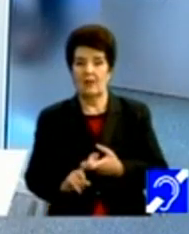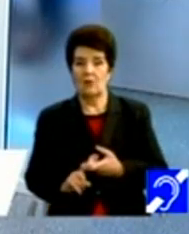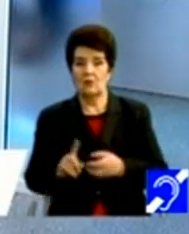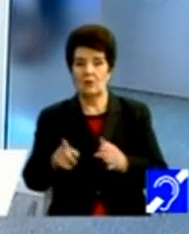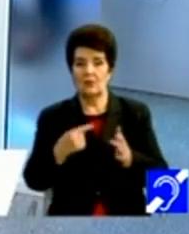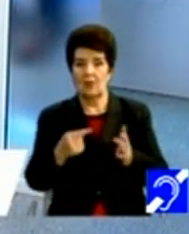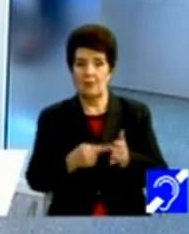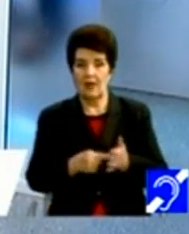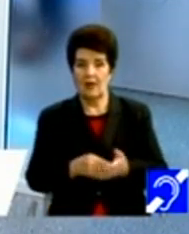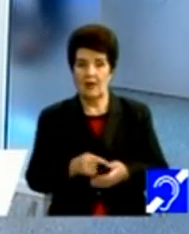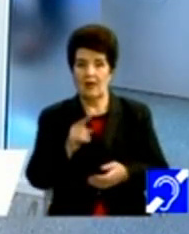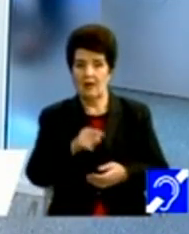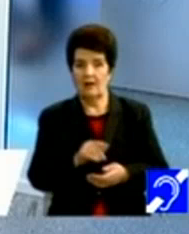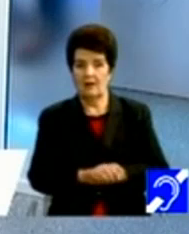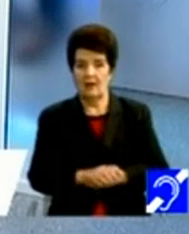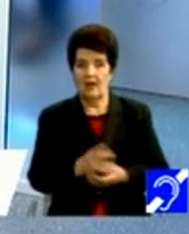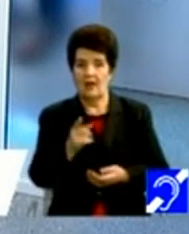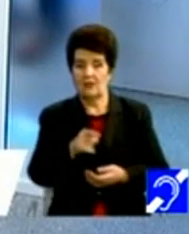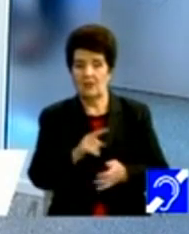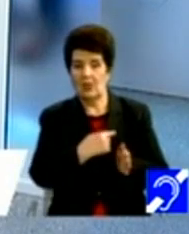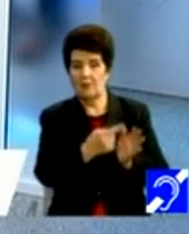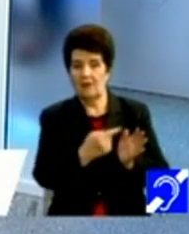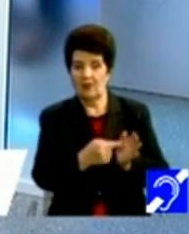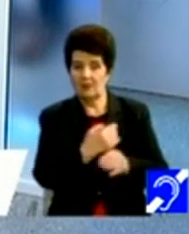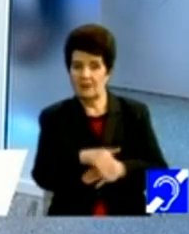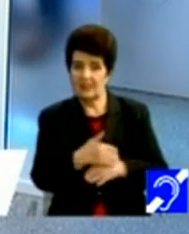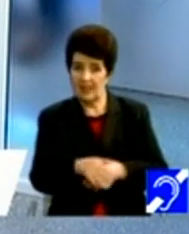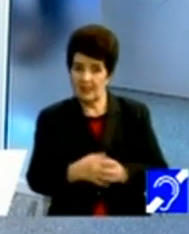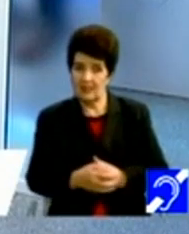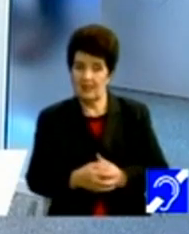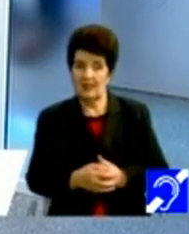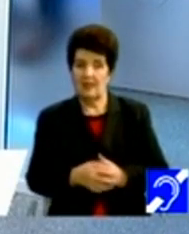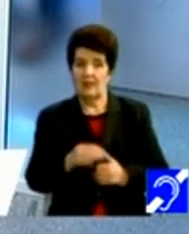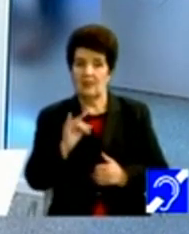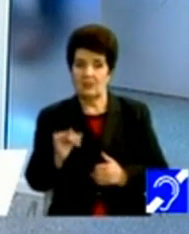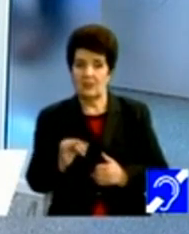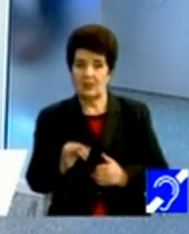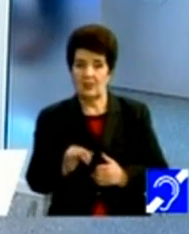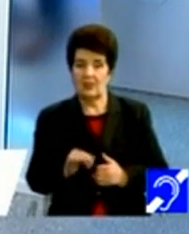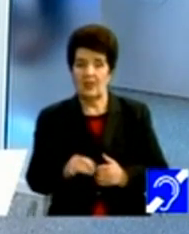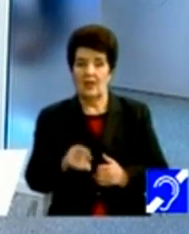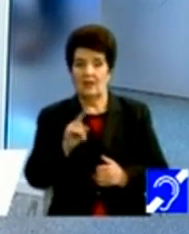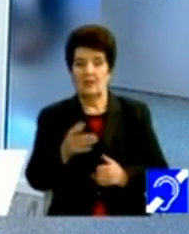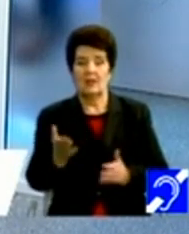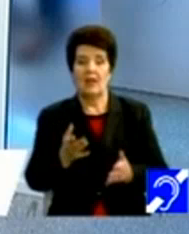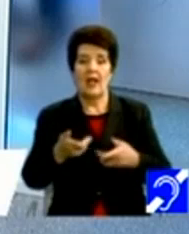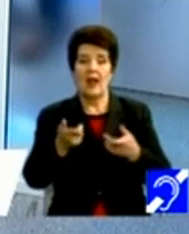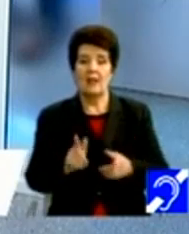întrebare a unuia dintre cei intervievați pe stradă și evident că ne cere realitatea.